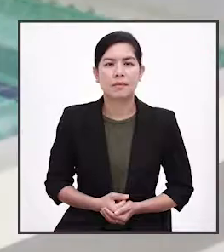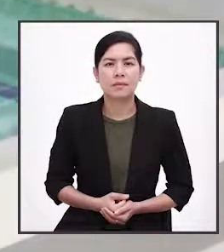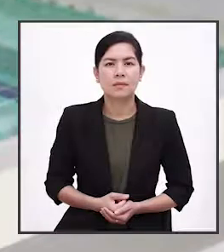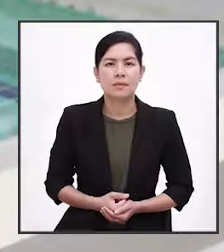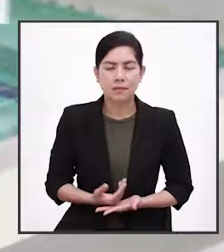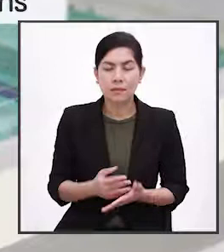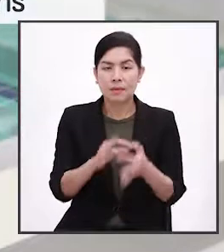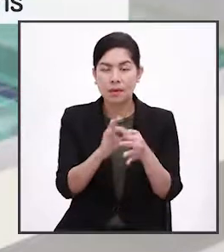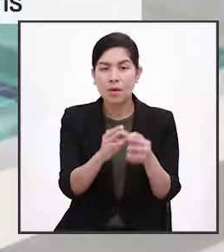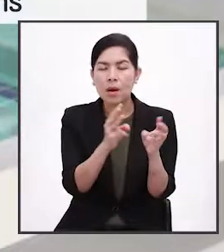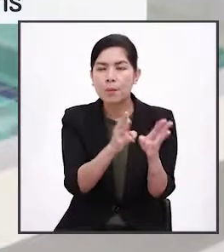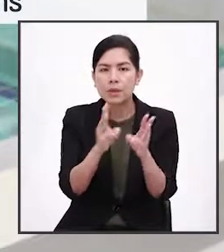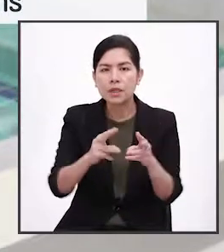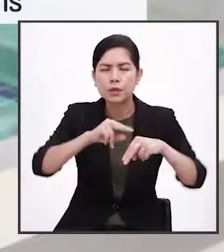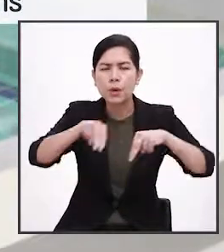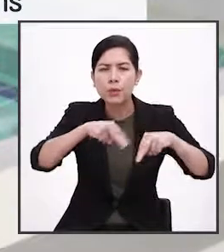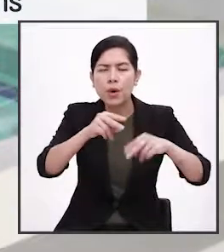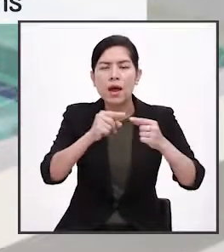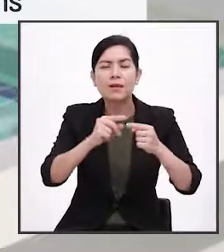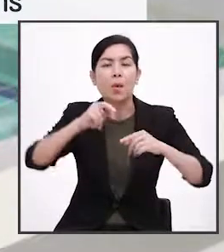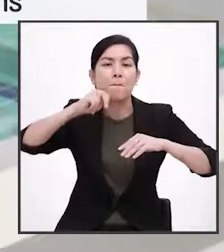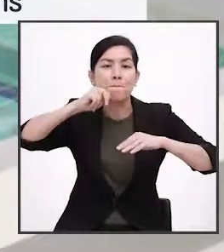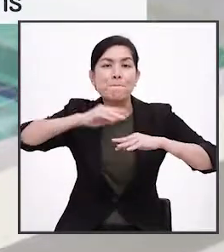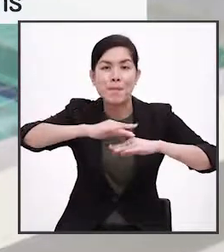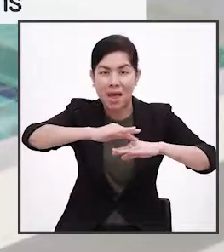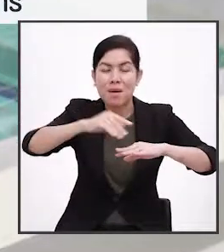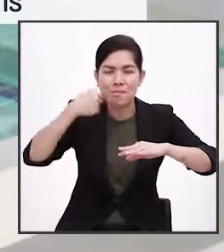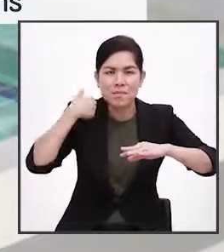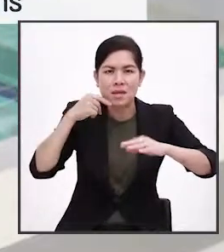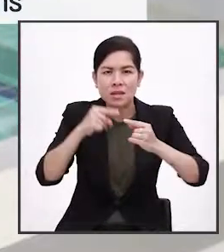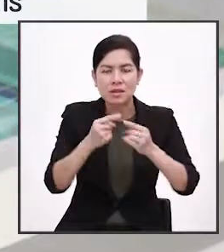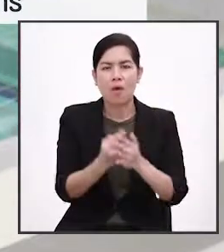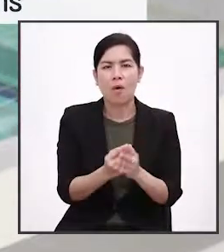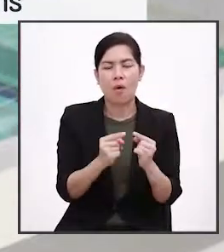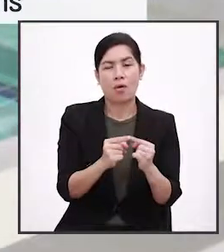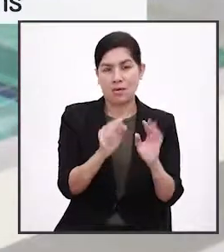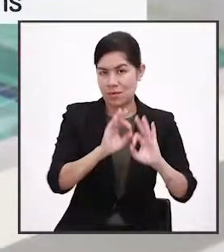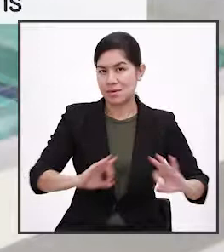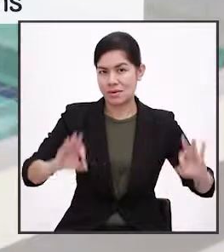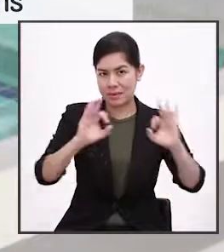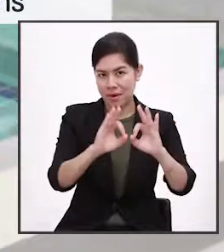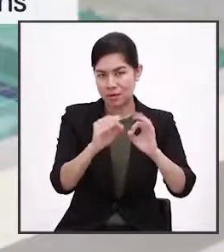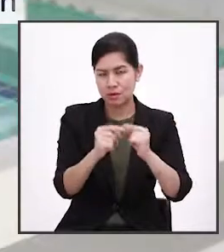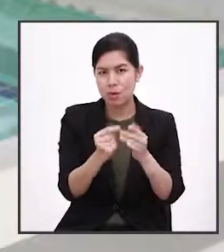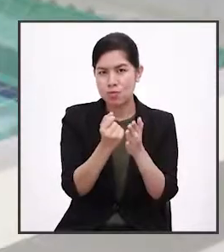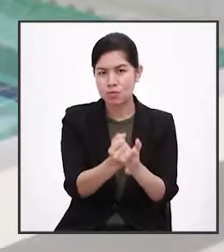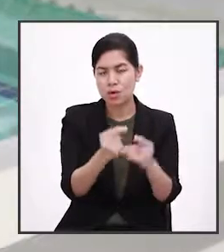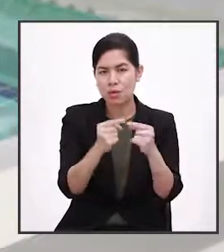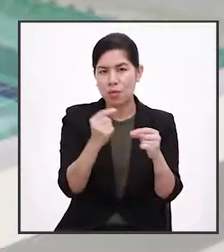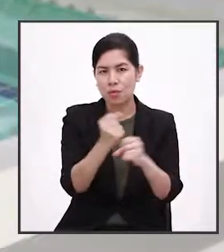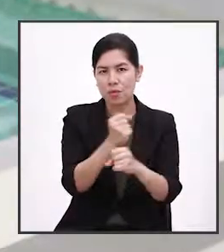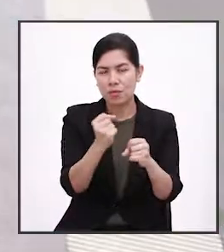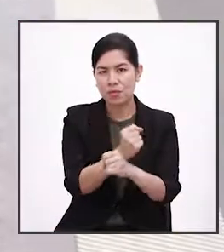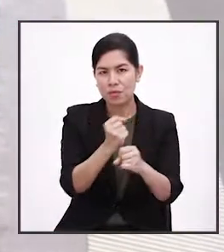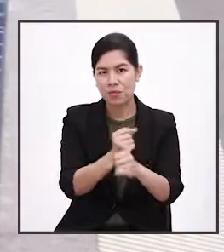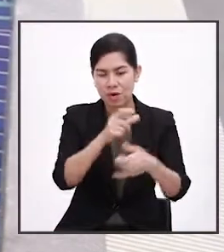ทาราบำบัดเป็นการออกกำลังกายอย่างหนึ่งนะครับโดยการใช้คุณสมบัติของน้ำต่างๆมาช่วยในการฝึกคนไข้ของเรานะ